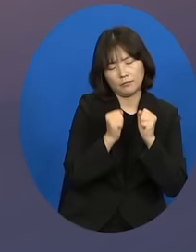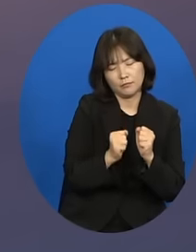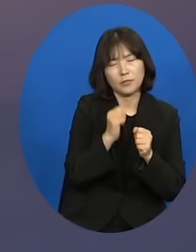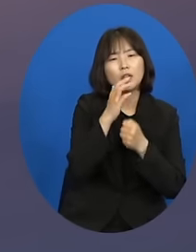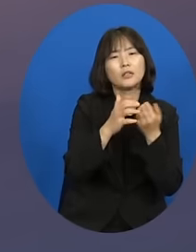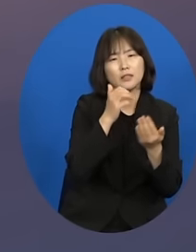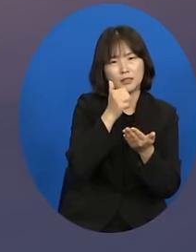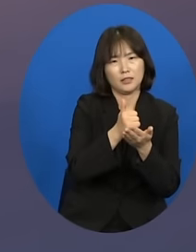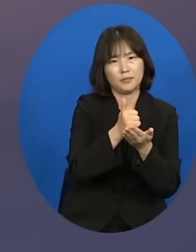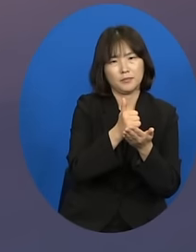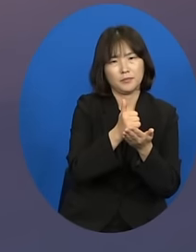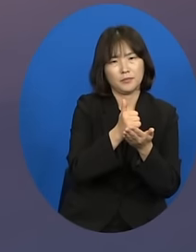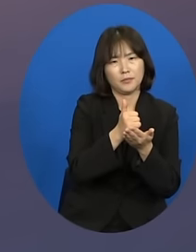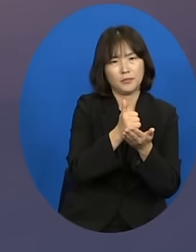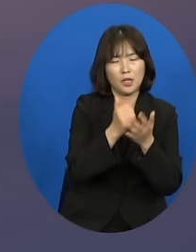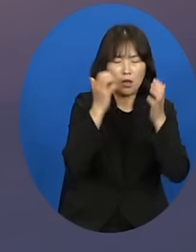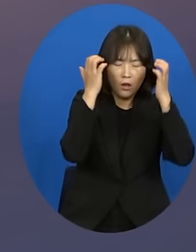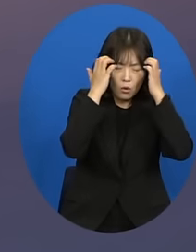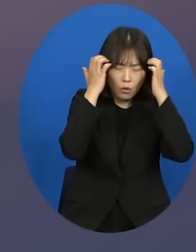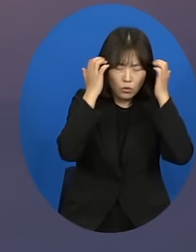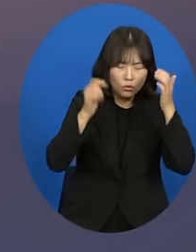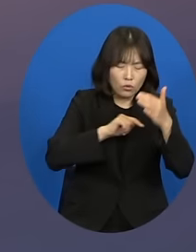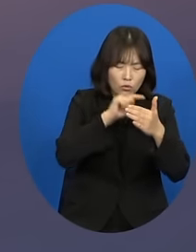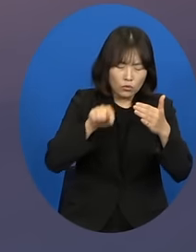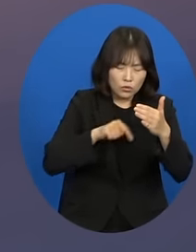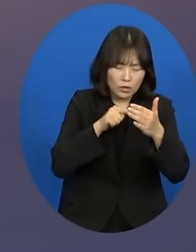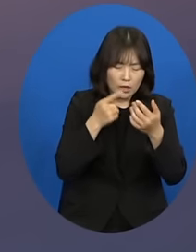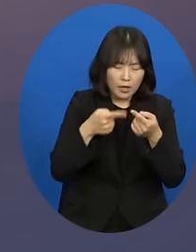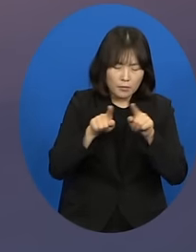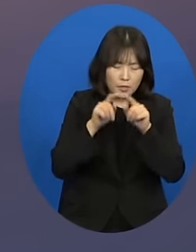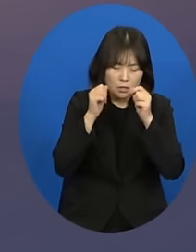여러분, 고통 중에 함께 하시는 하나님,